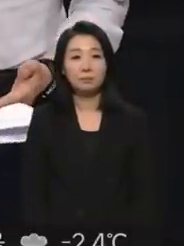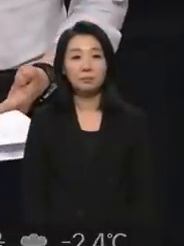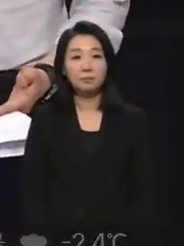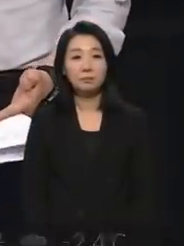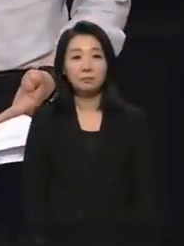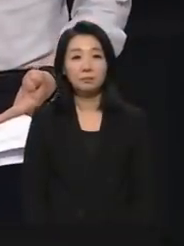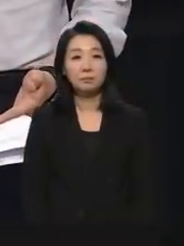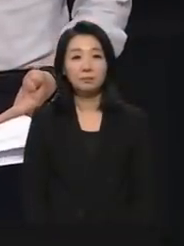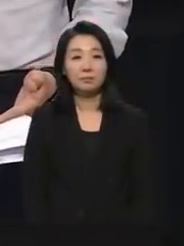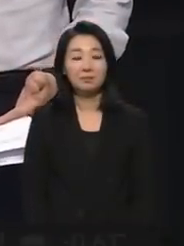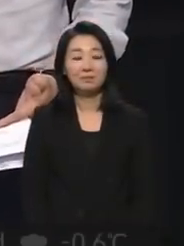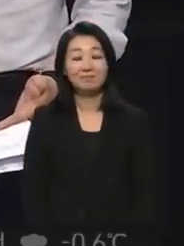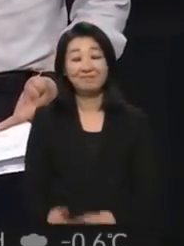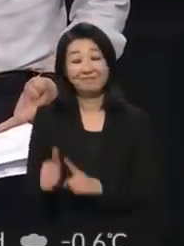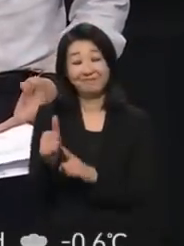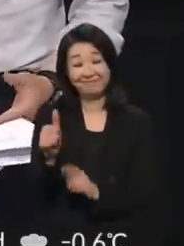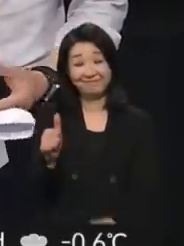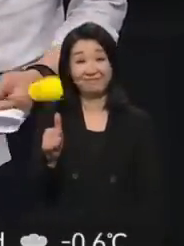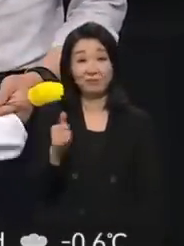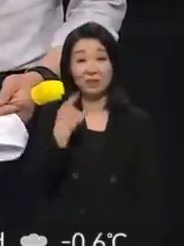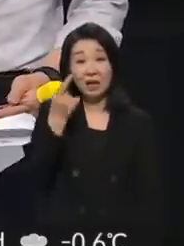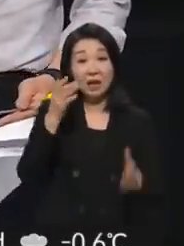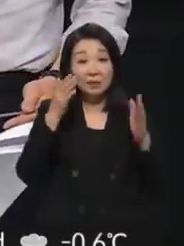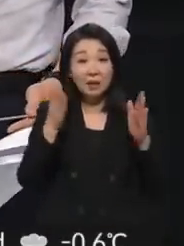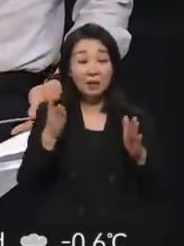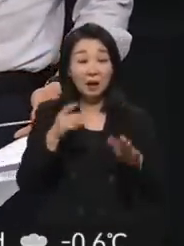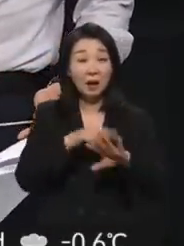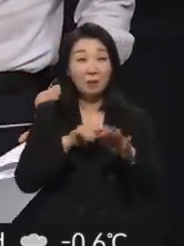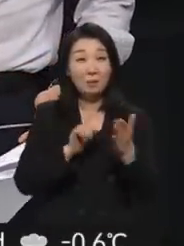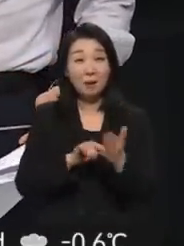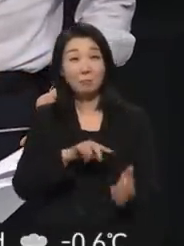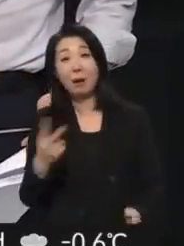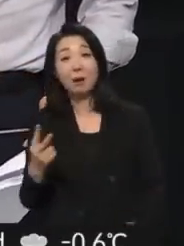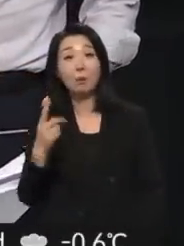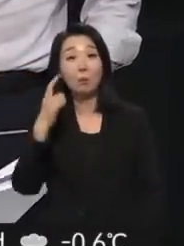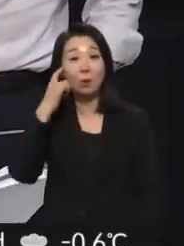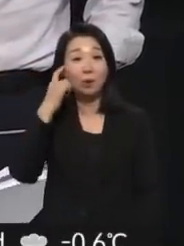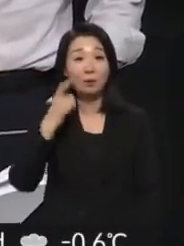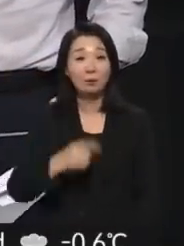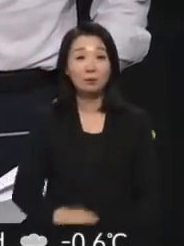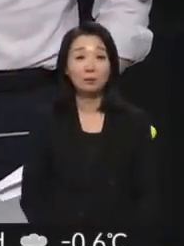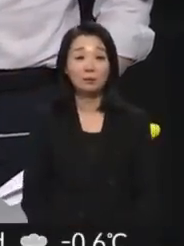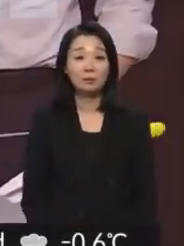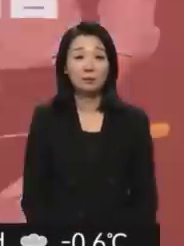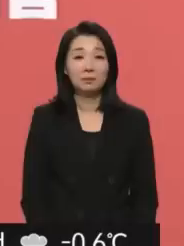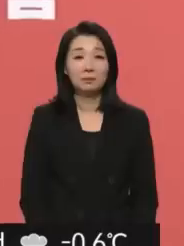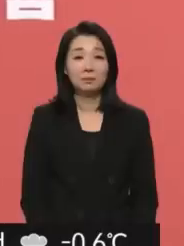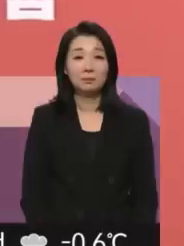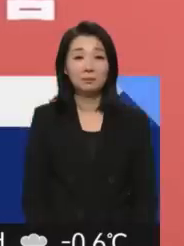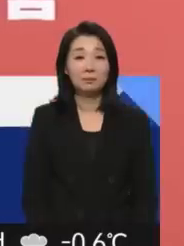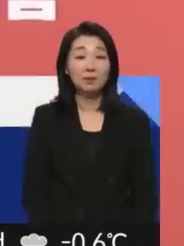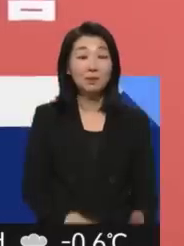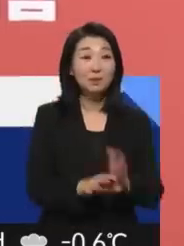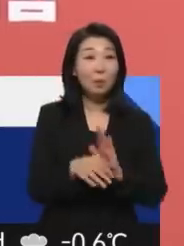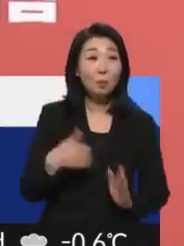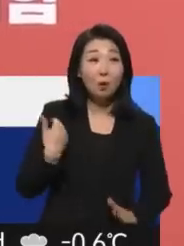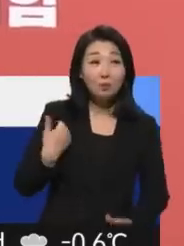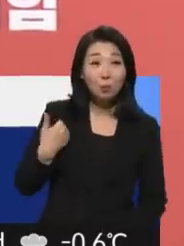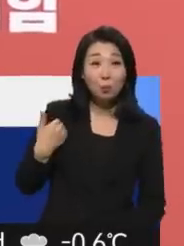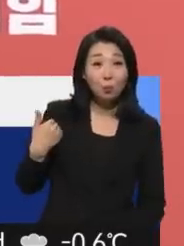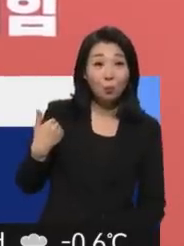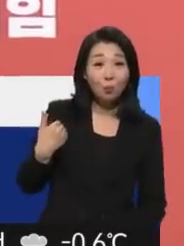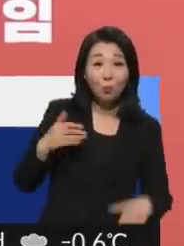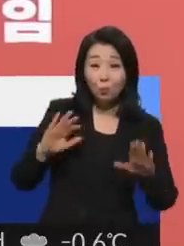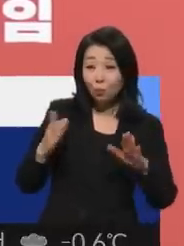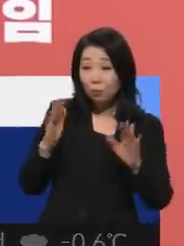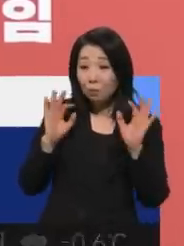분명히 이랬던 정 위원장, 지난 한 달 새 생각이 바뀐 이유는 뭘까요? 그때는 잘 몰랐는데 최근에 이제